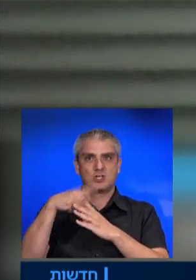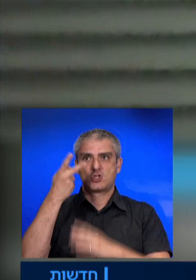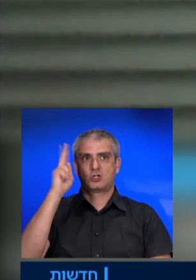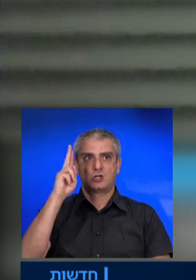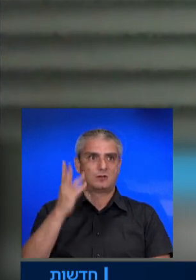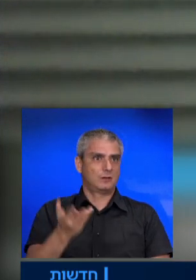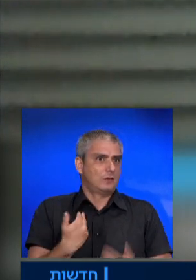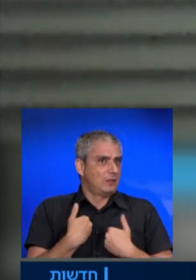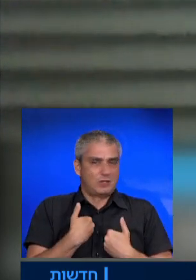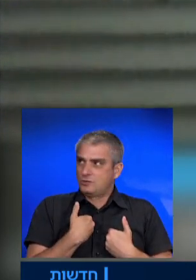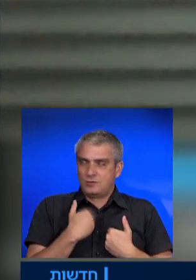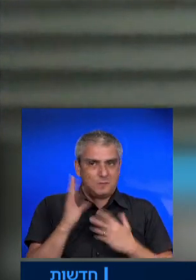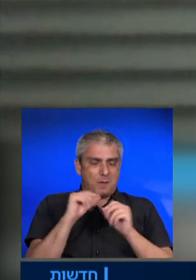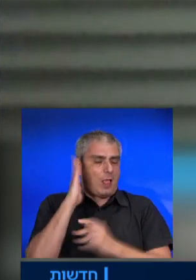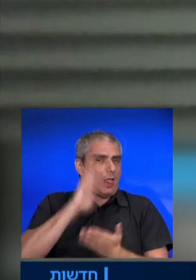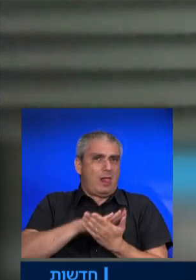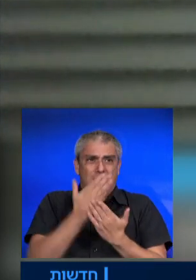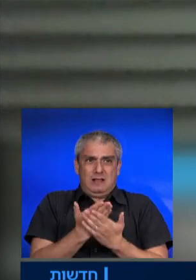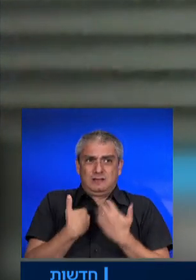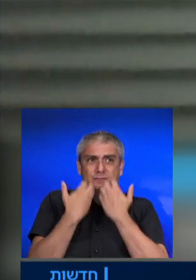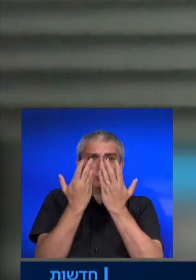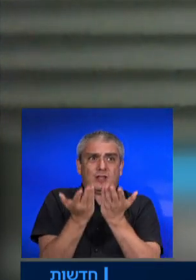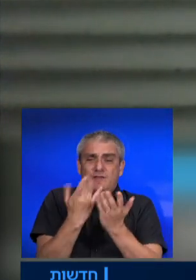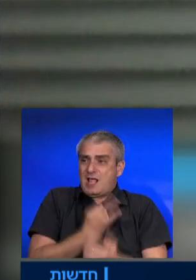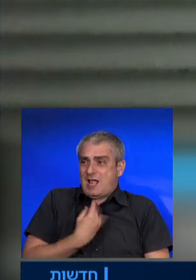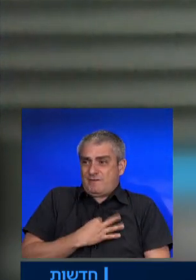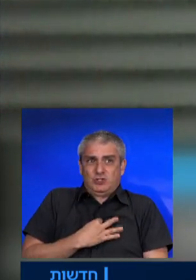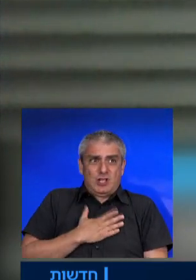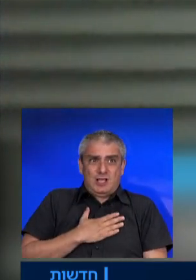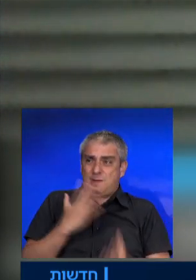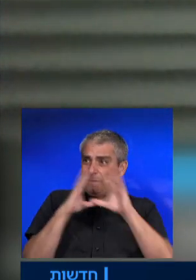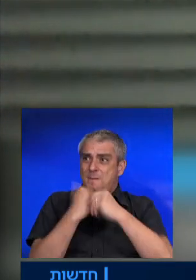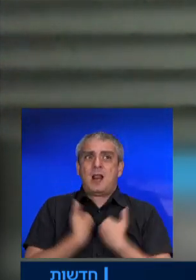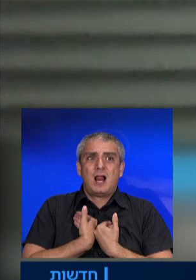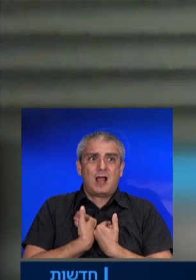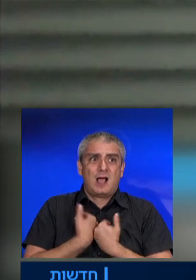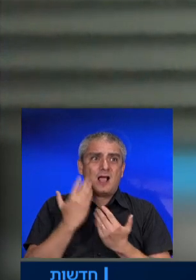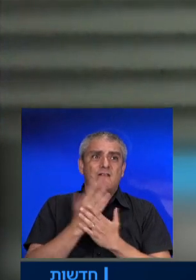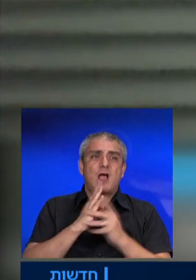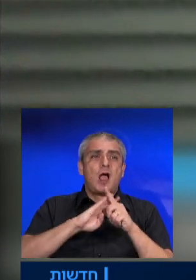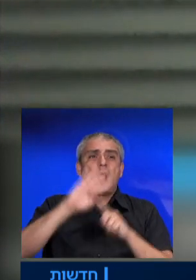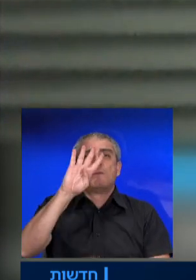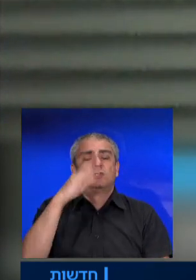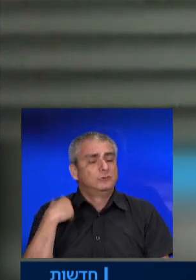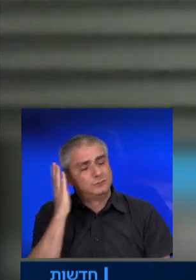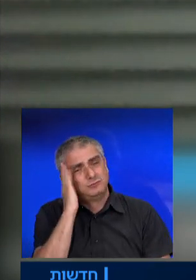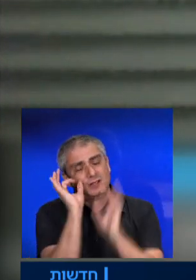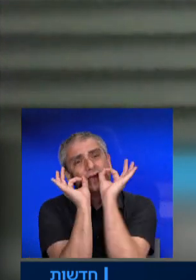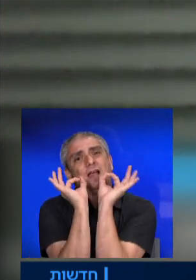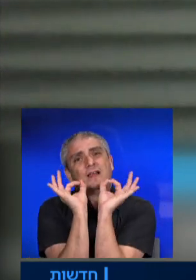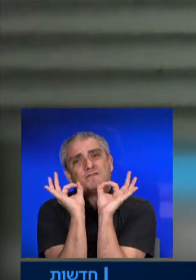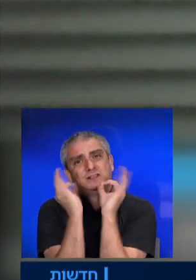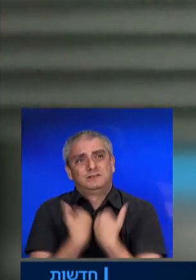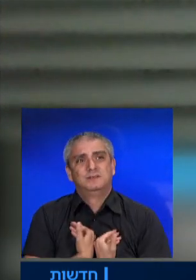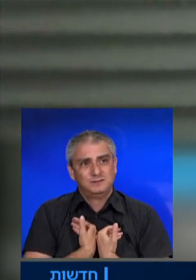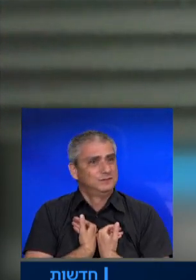אנחנו לא ישנים בלילות, אני יכולה לשתף אתכם מהחוויה שאני עברתי הלילה. זה כבר 4 חודשים שאנחנו לא ישנים, אנחנו